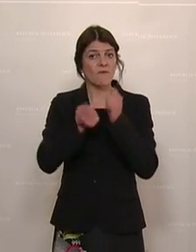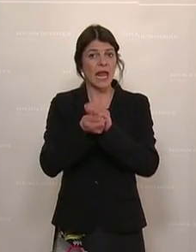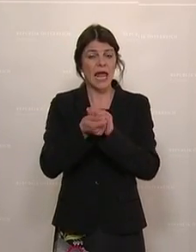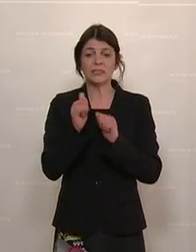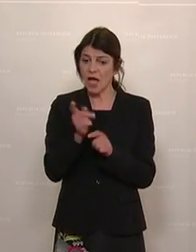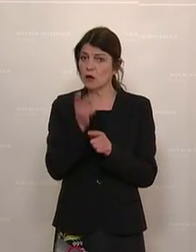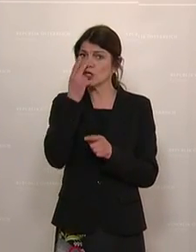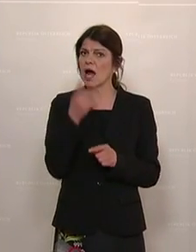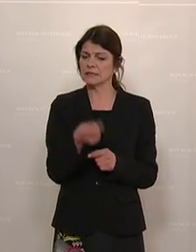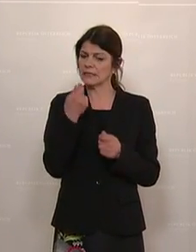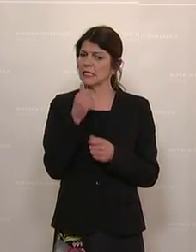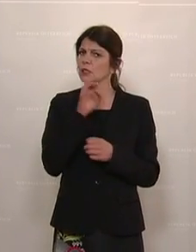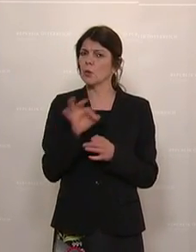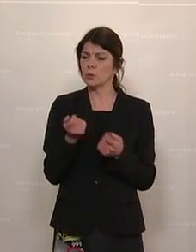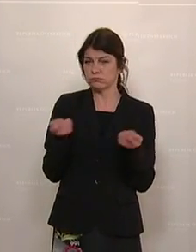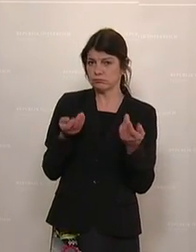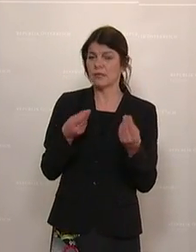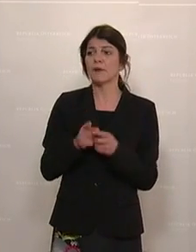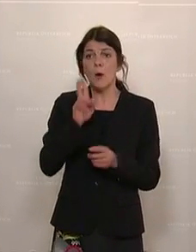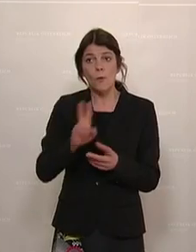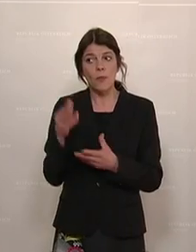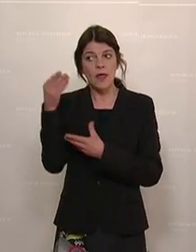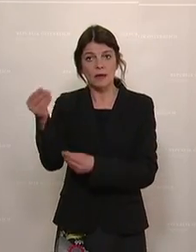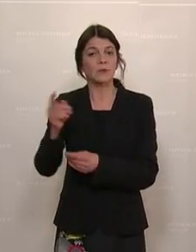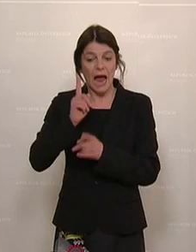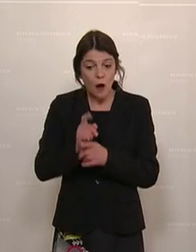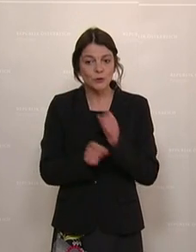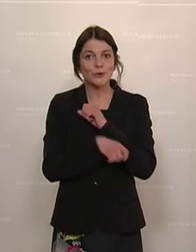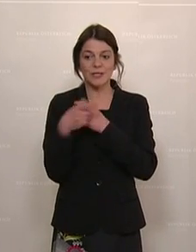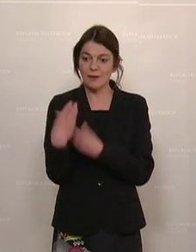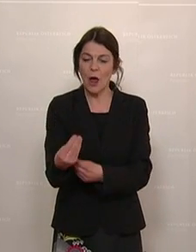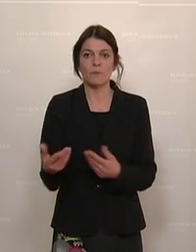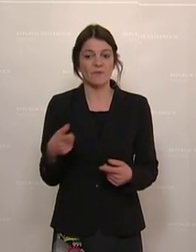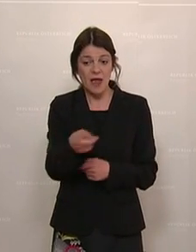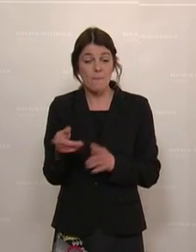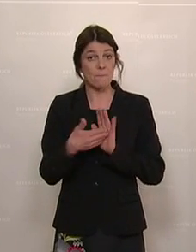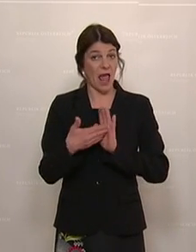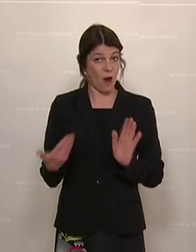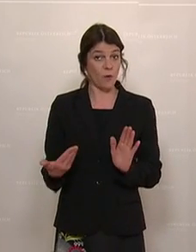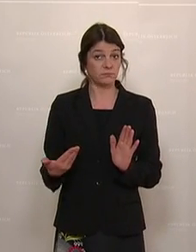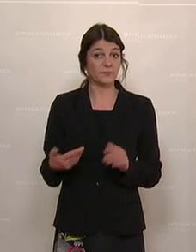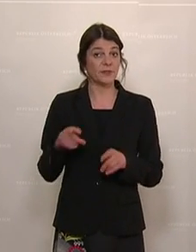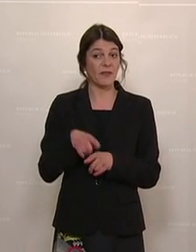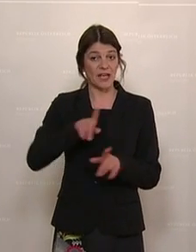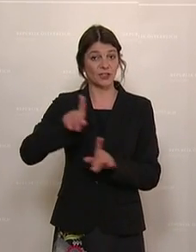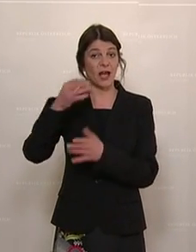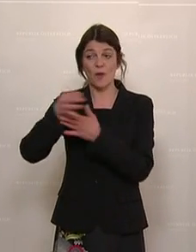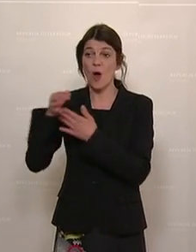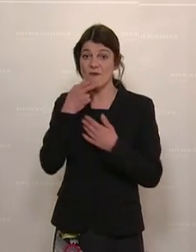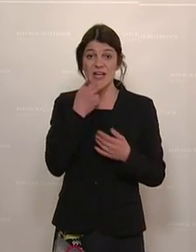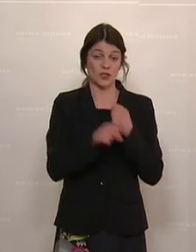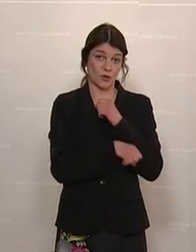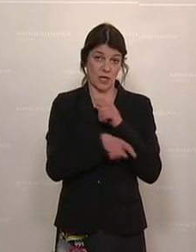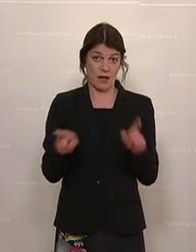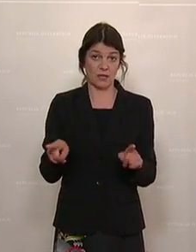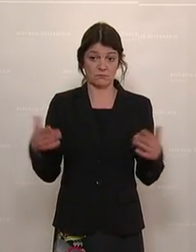und nicht nur gut gesteuert auch an Universitäten ankommt, sondern wirklich bei den Studierenden ankommt, bei denen es brauchen, die auch an den Standorten studieren. Und